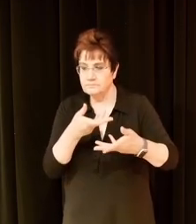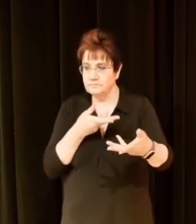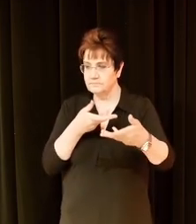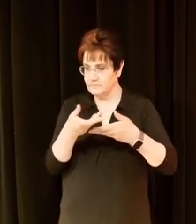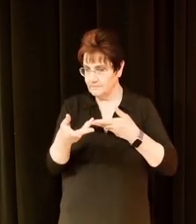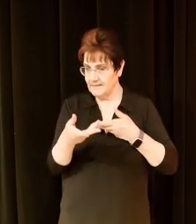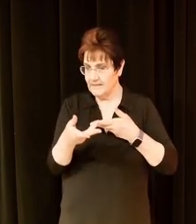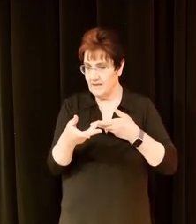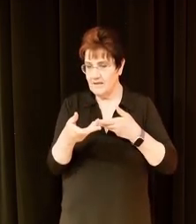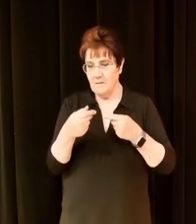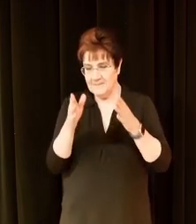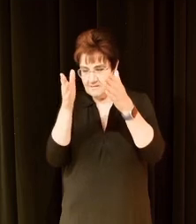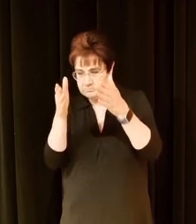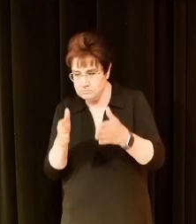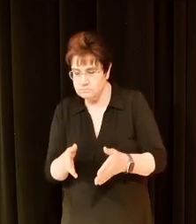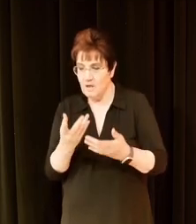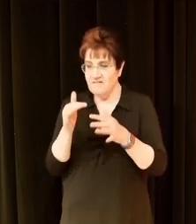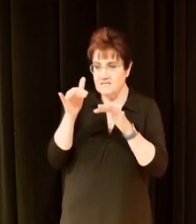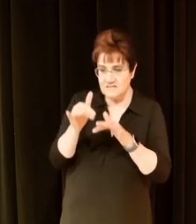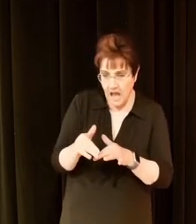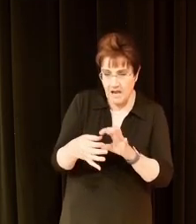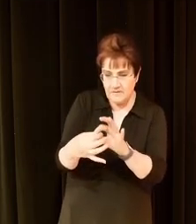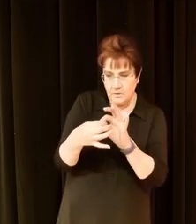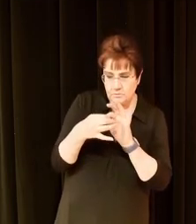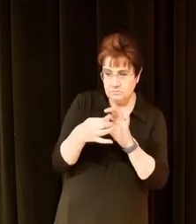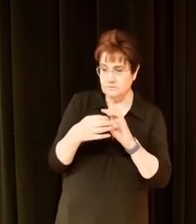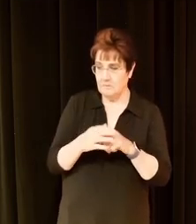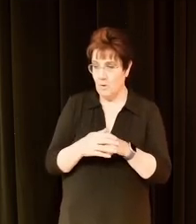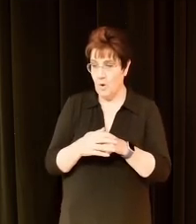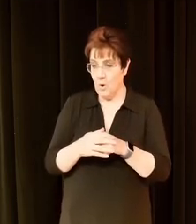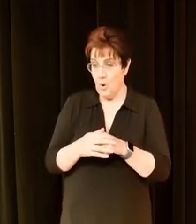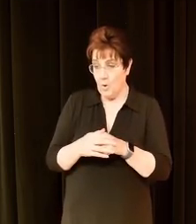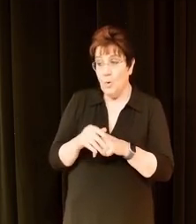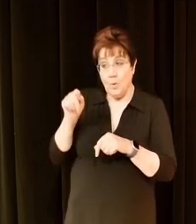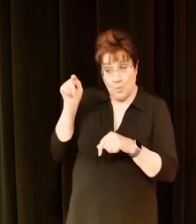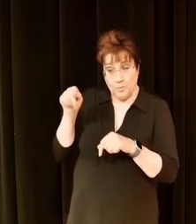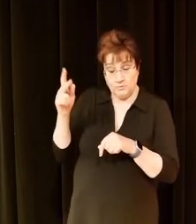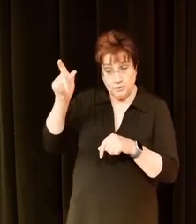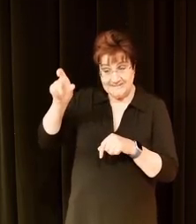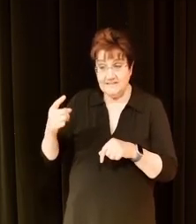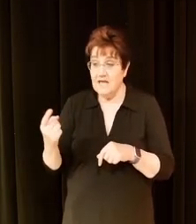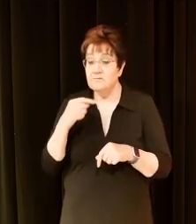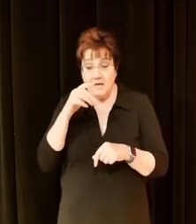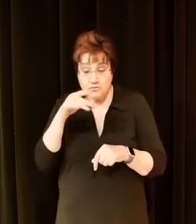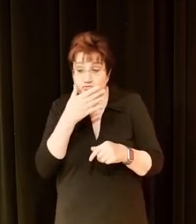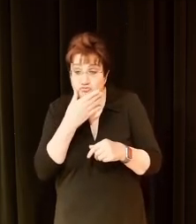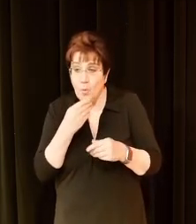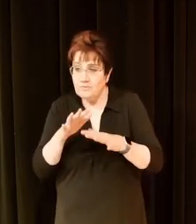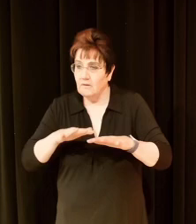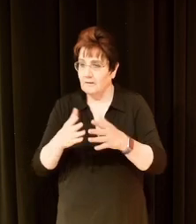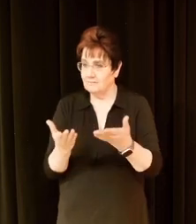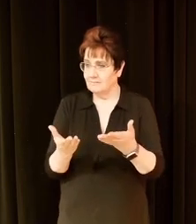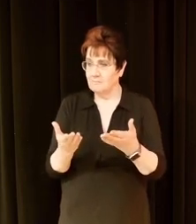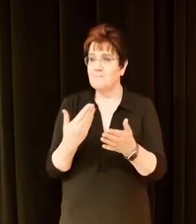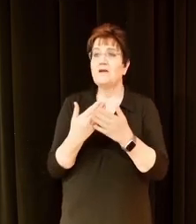gegenüber steht oder uns begegnet. Und er sagt, das ist Schönheit. Also Schönheit nicht in dem äußeren Sinne von, wir